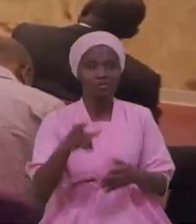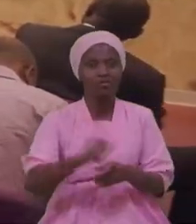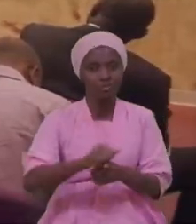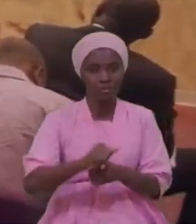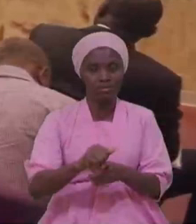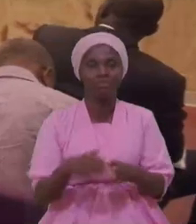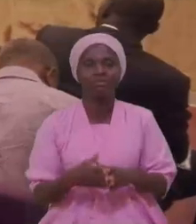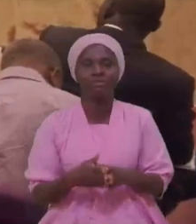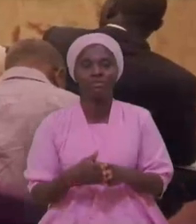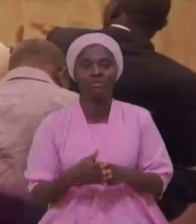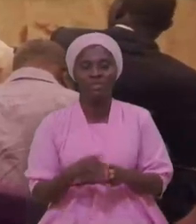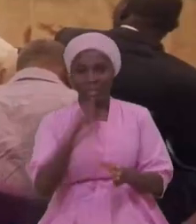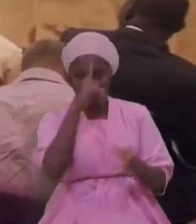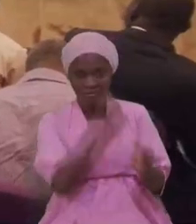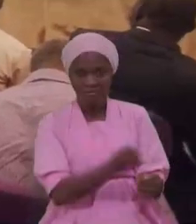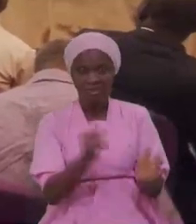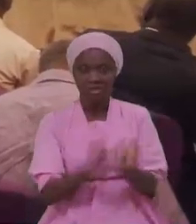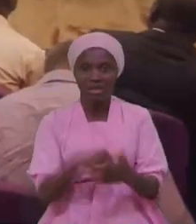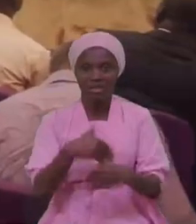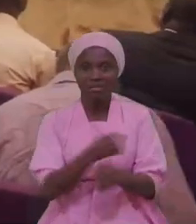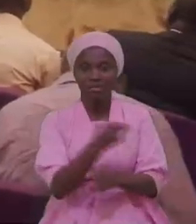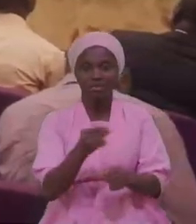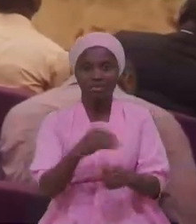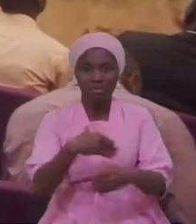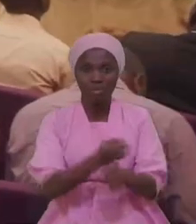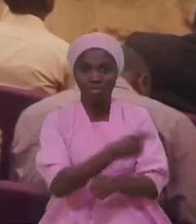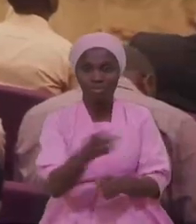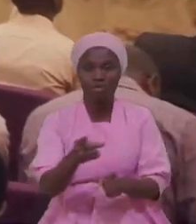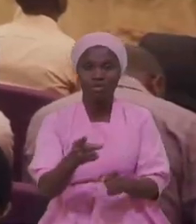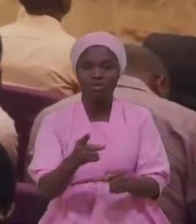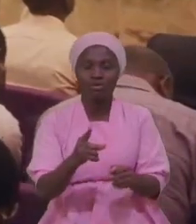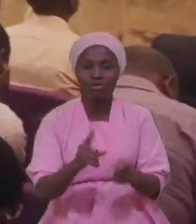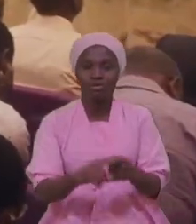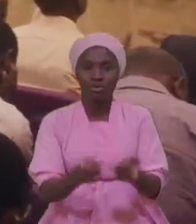foi qui vous donne la vie. Les gens ne vous connaissaient pas au départ.